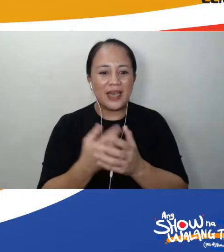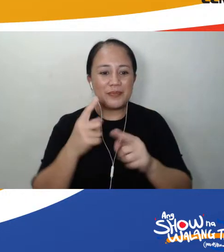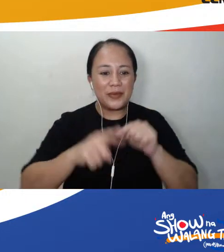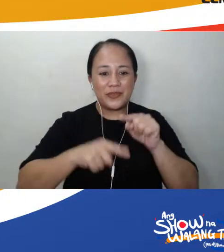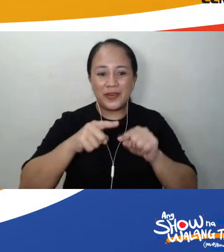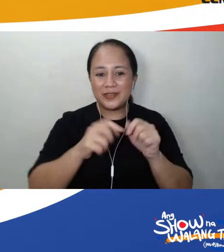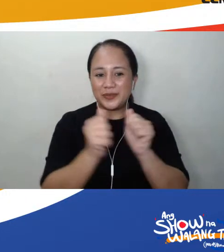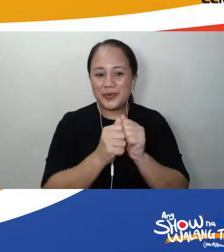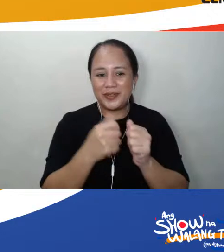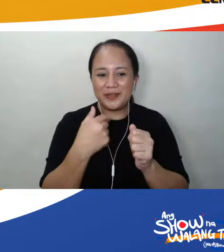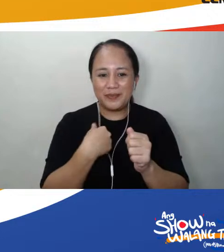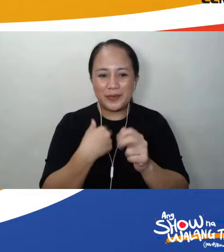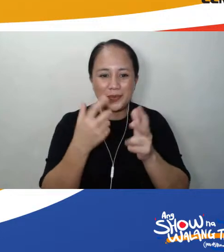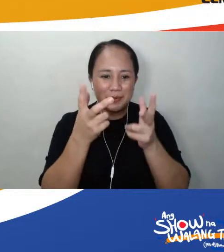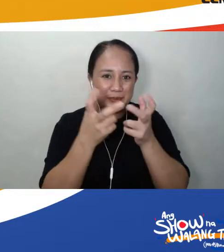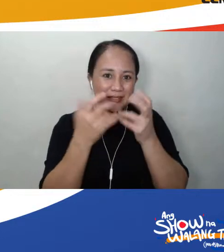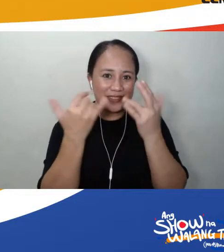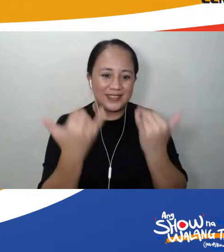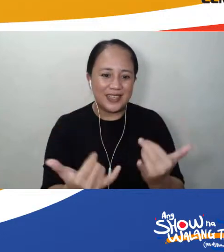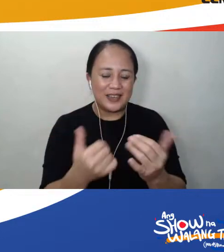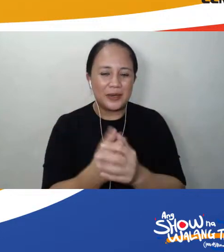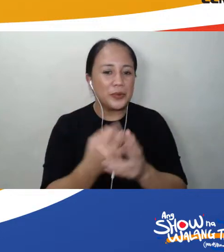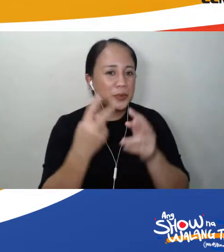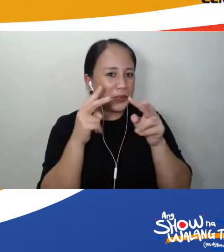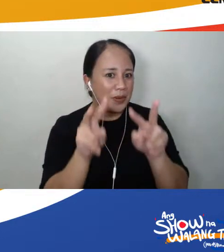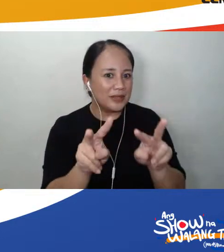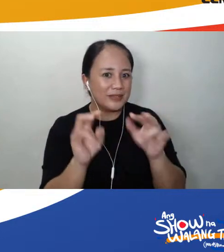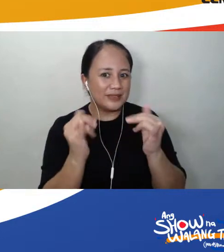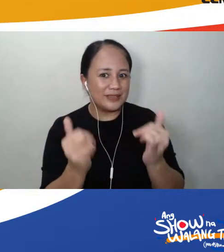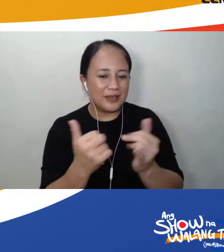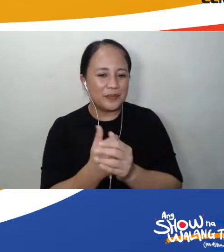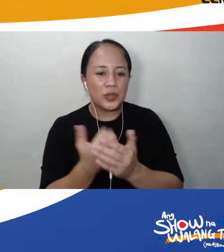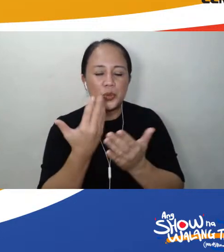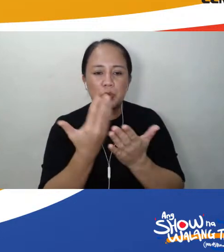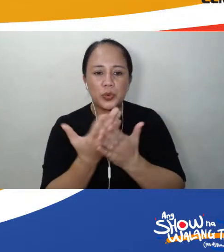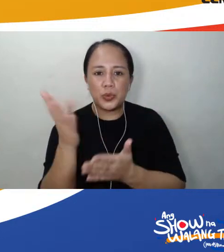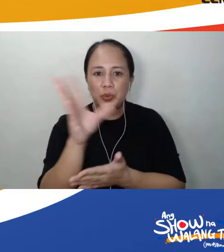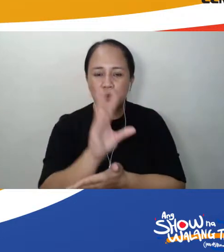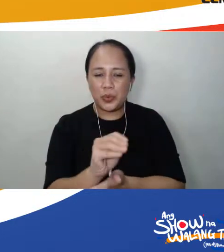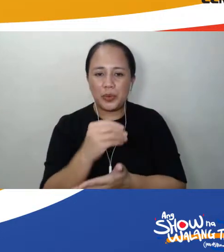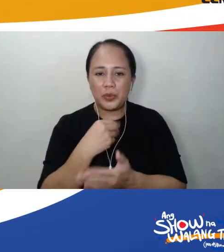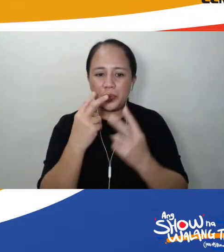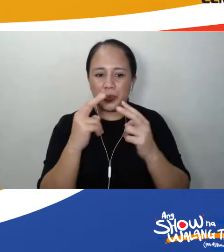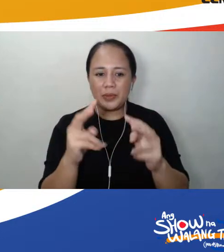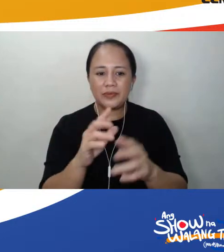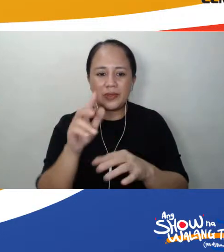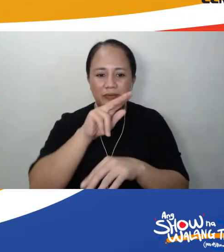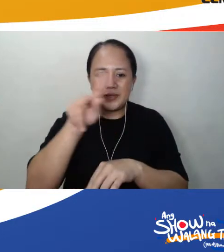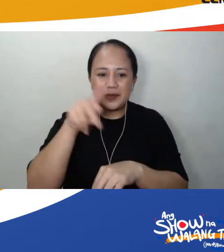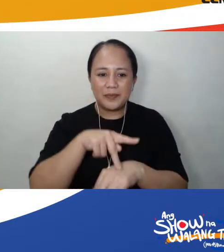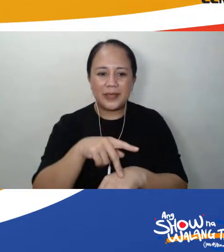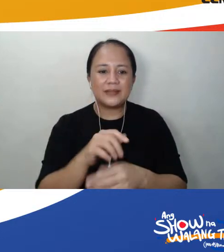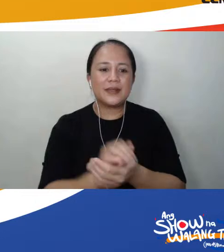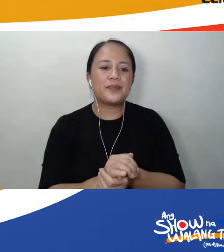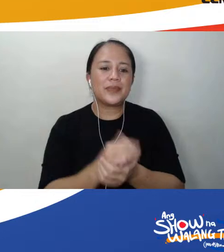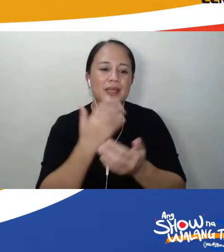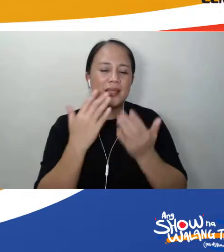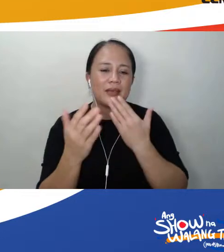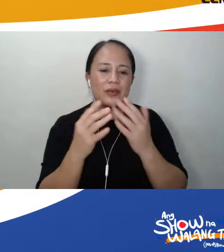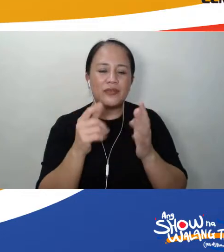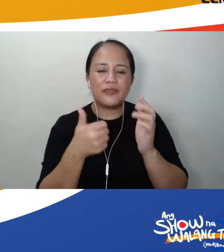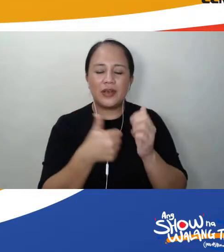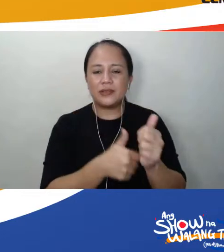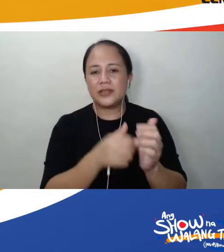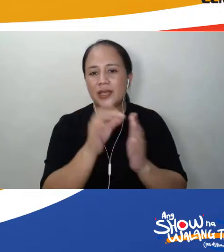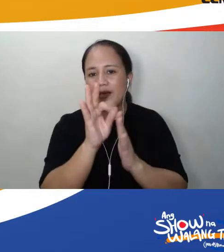me who are listening right now and watching us right now. Good evening to all our viewers from Lente Philippines. Thank you so much. Again, please follow our